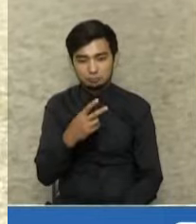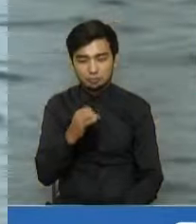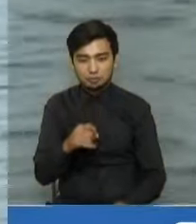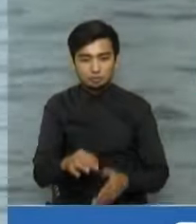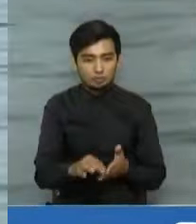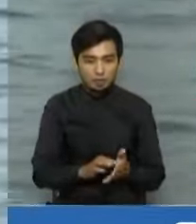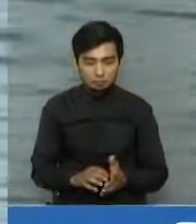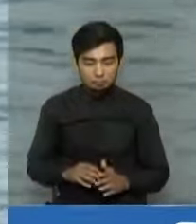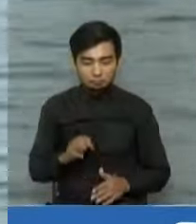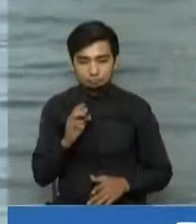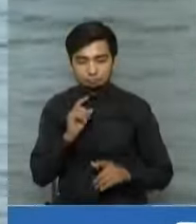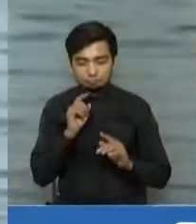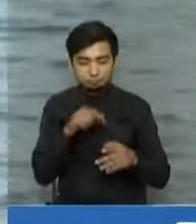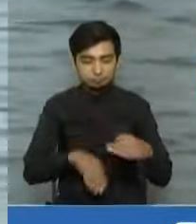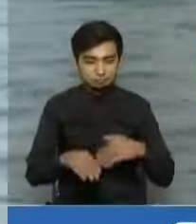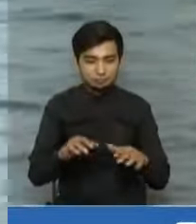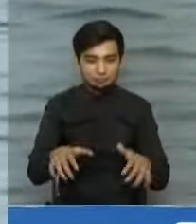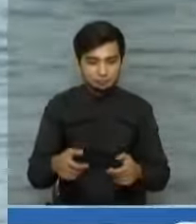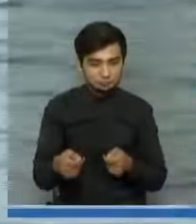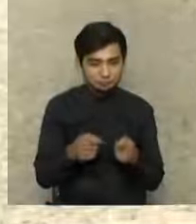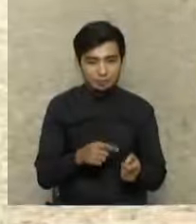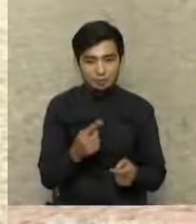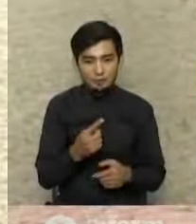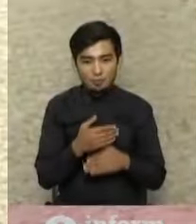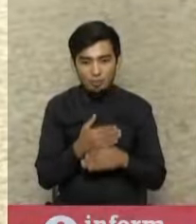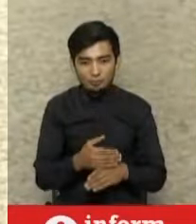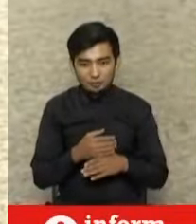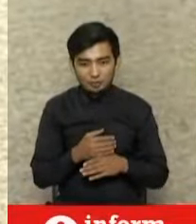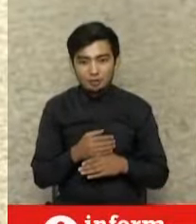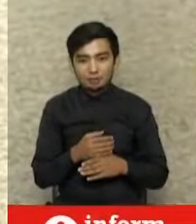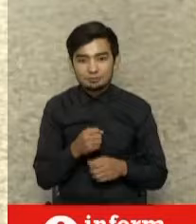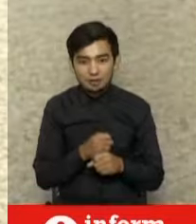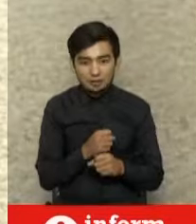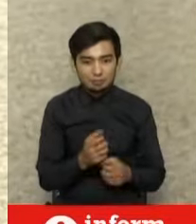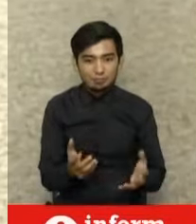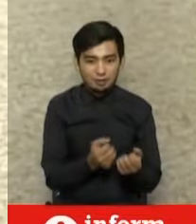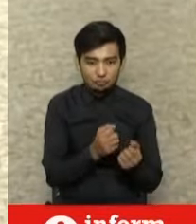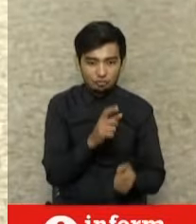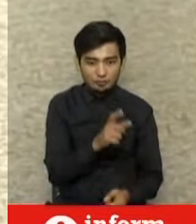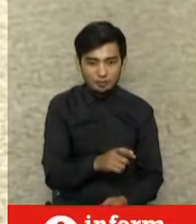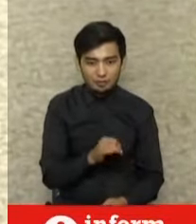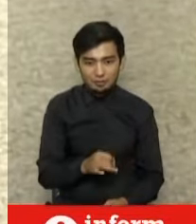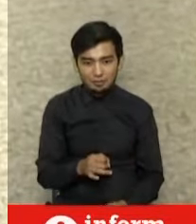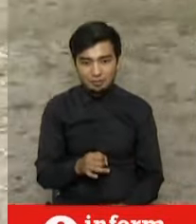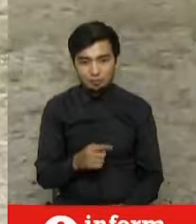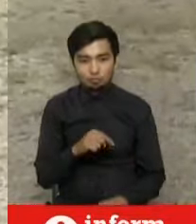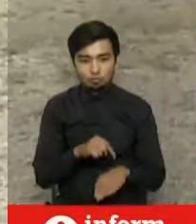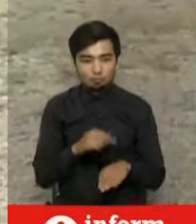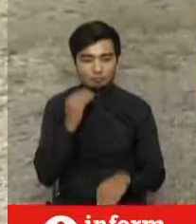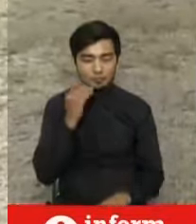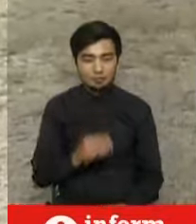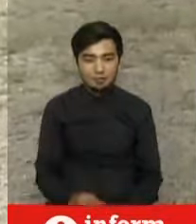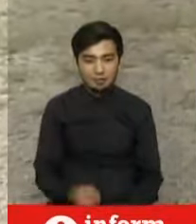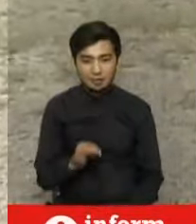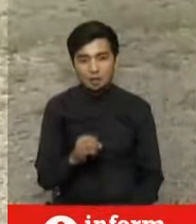прыгнул за ней, вытащил и показал первую помощь. Спас человека, но это непередаваемое чувство.